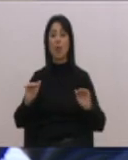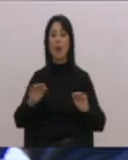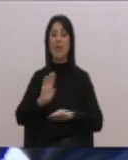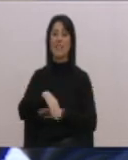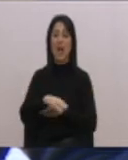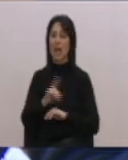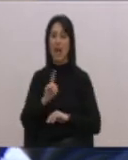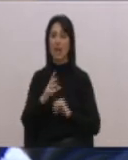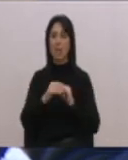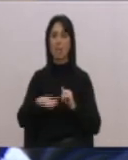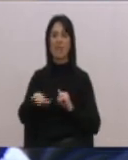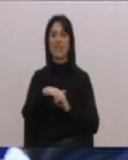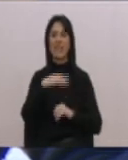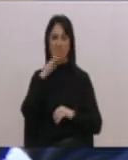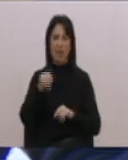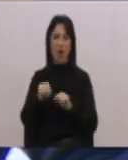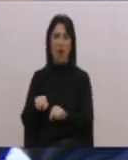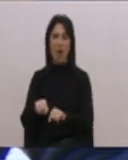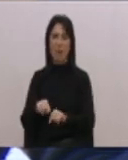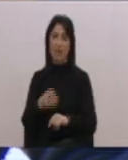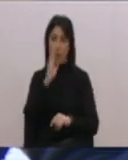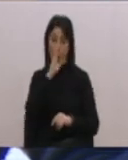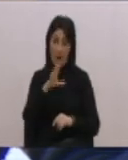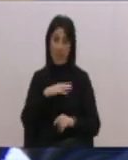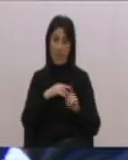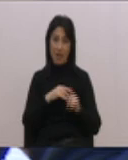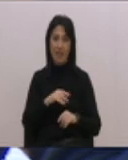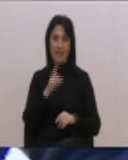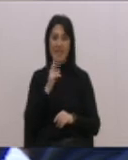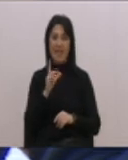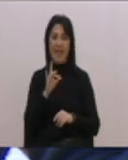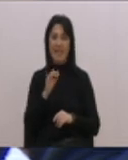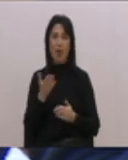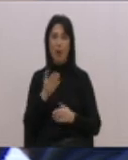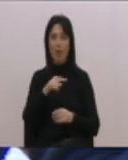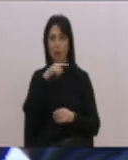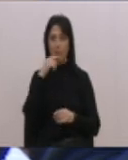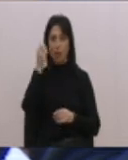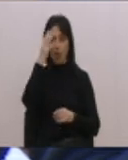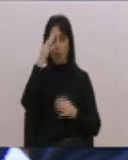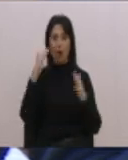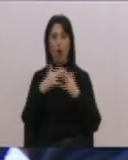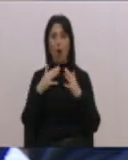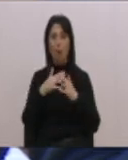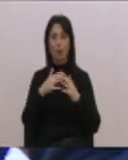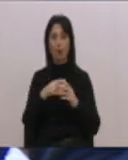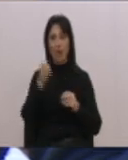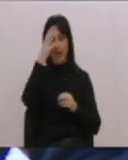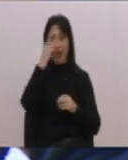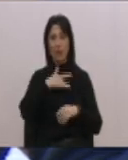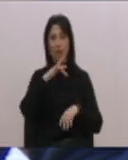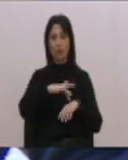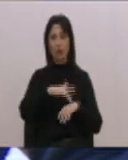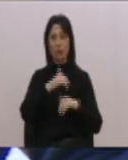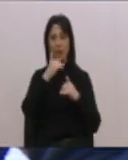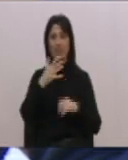მშვიდობა მიწაშიც მეყოფის. ან იქნებ მოღალატე იყო აკაკი წერეთელი, რომელიც რუსეთ-იაპონიის ომში იაპონიას